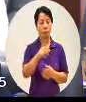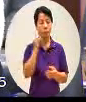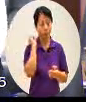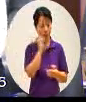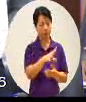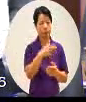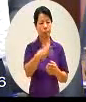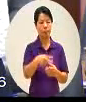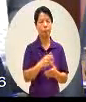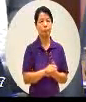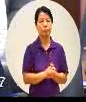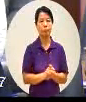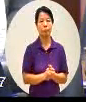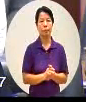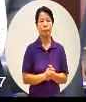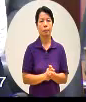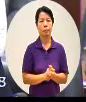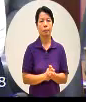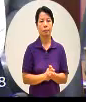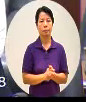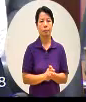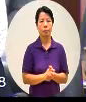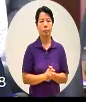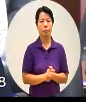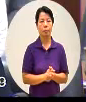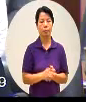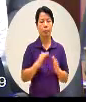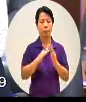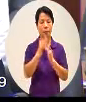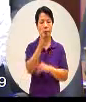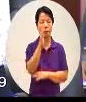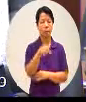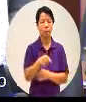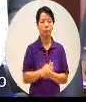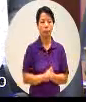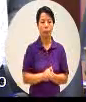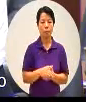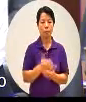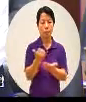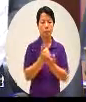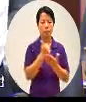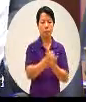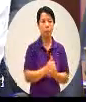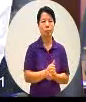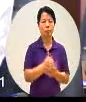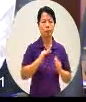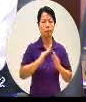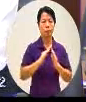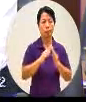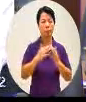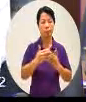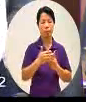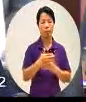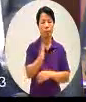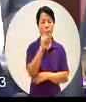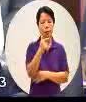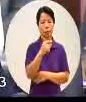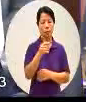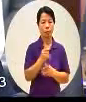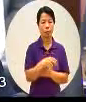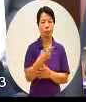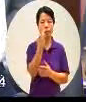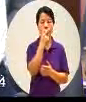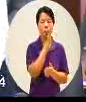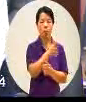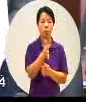来，这个我们市府啊，有聘请我们的市政顾问啊，我秀给你看